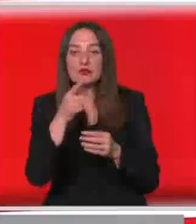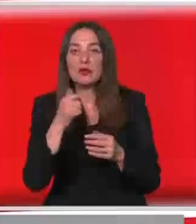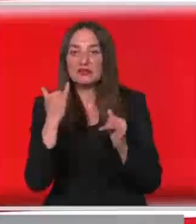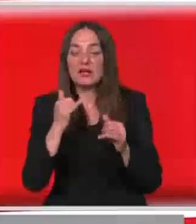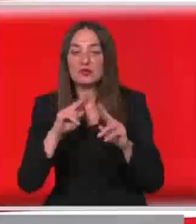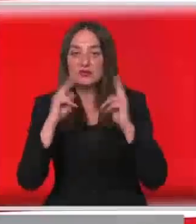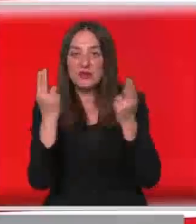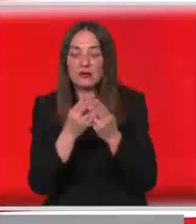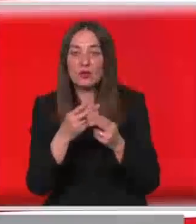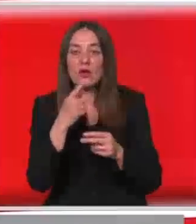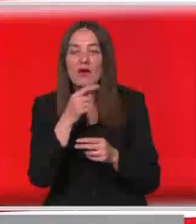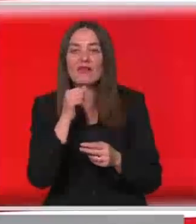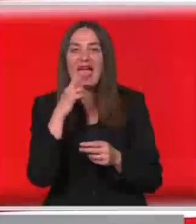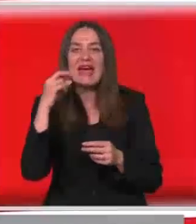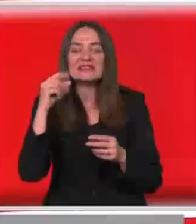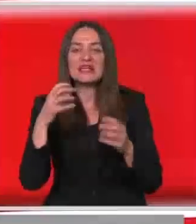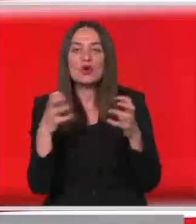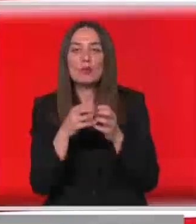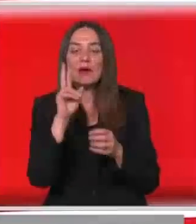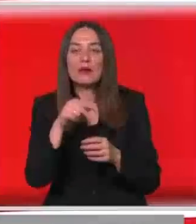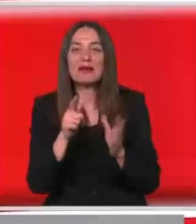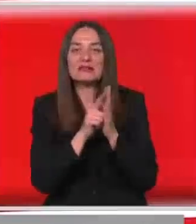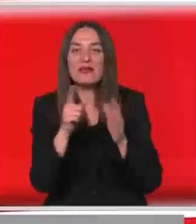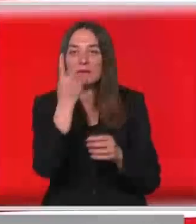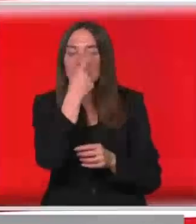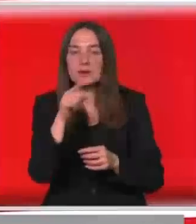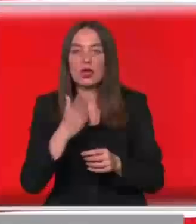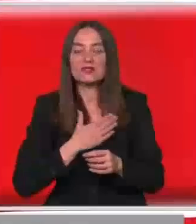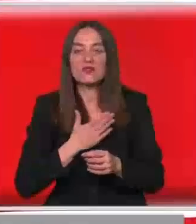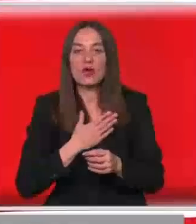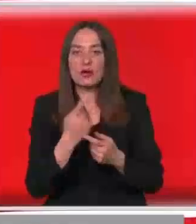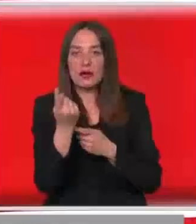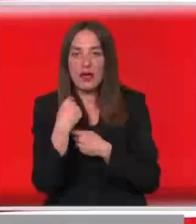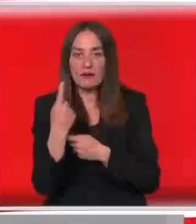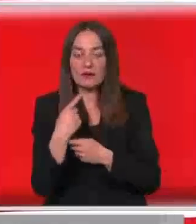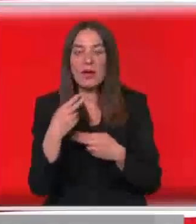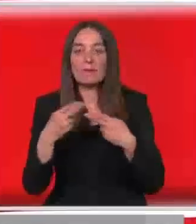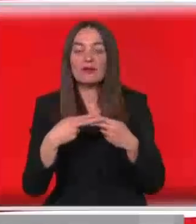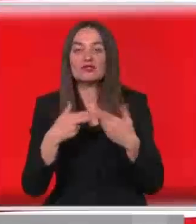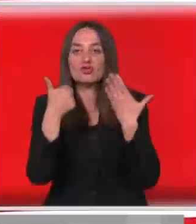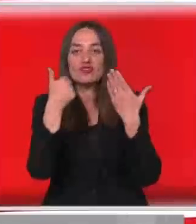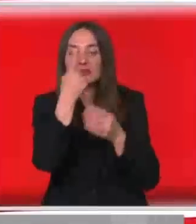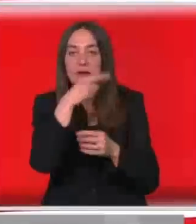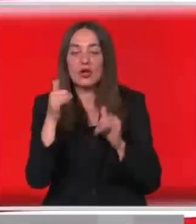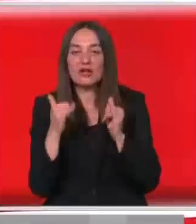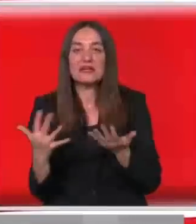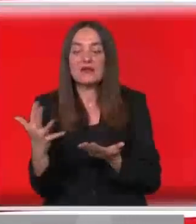Erste Grupa ima 17 miliona svojih klijenata. blizu 6 miliona sada koristi